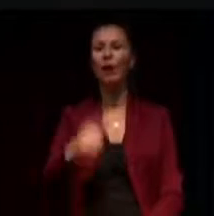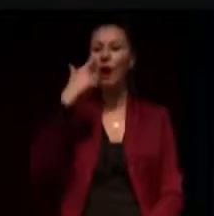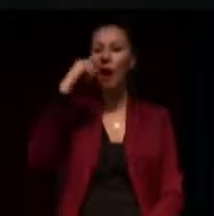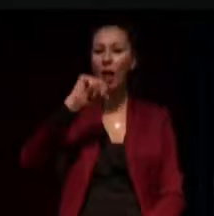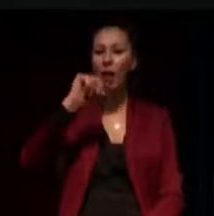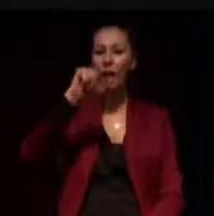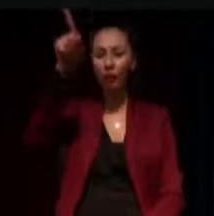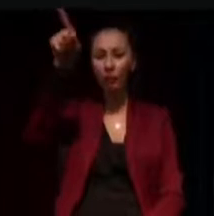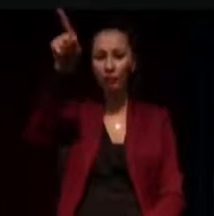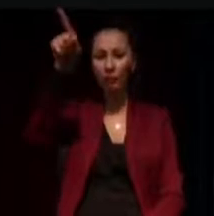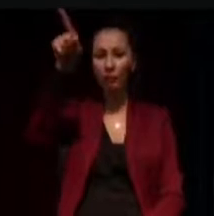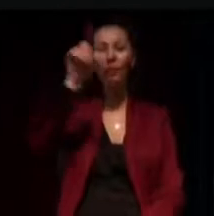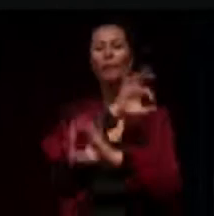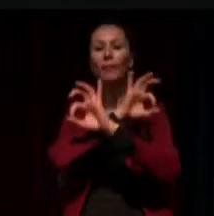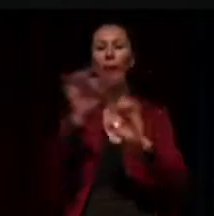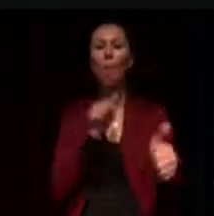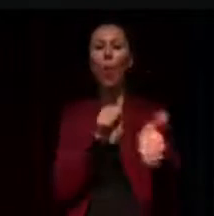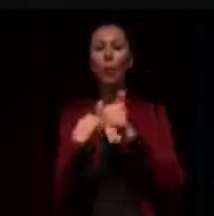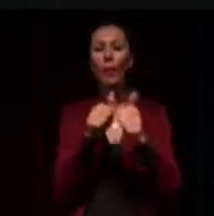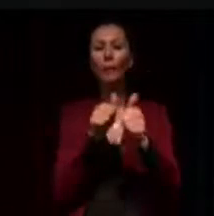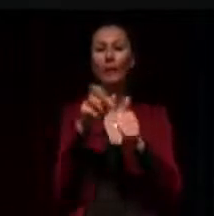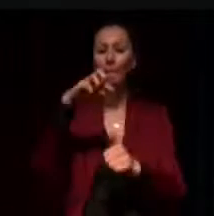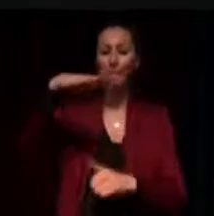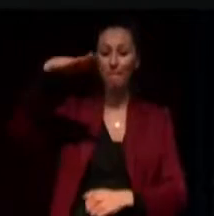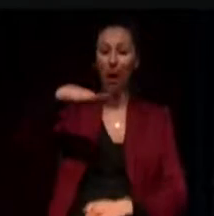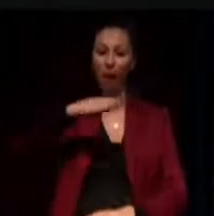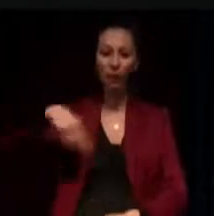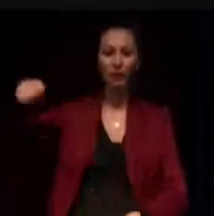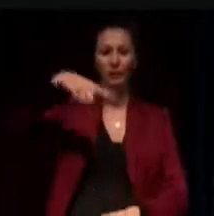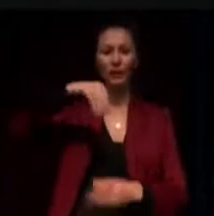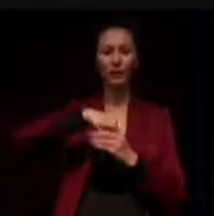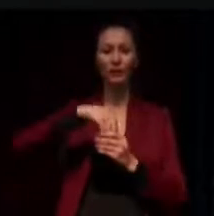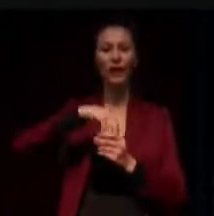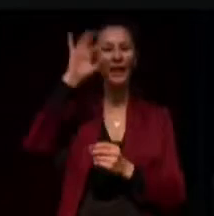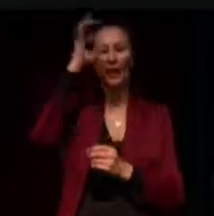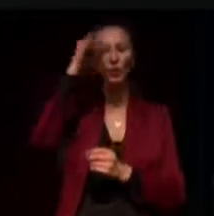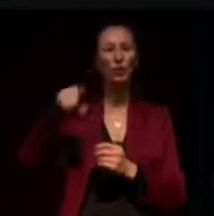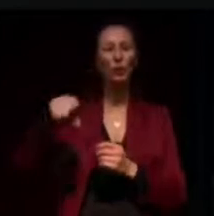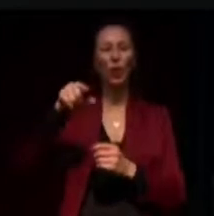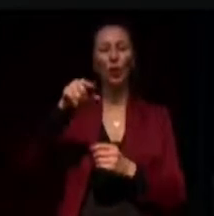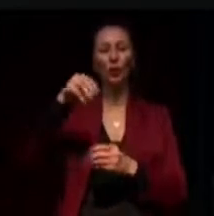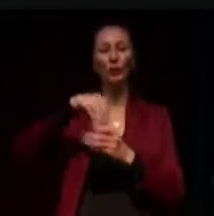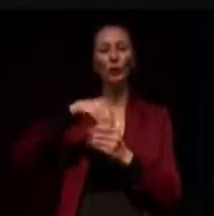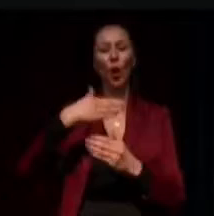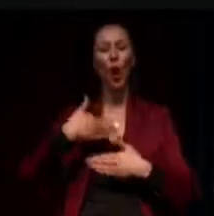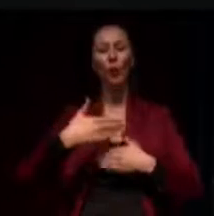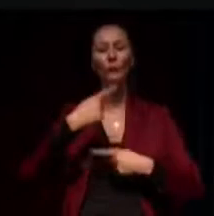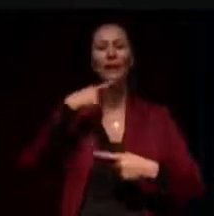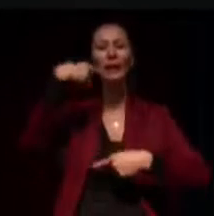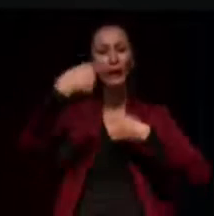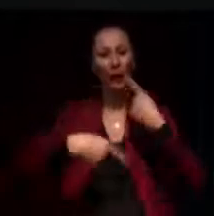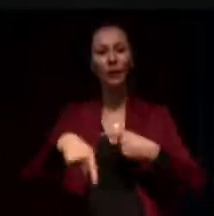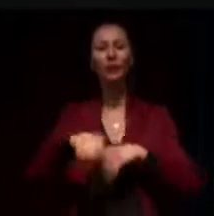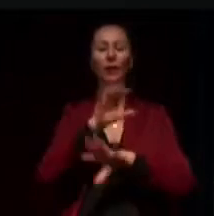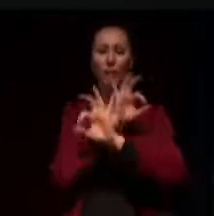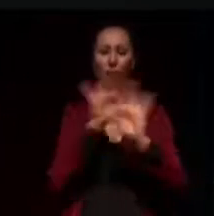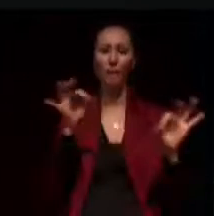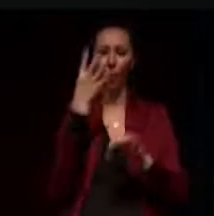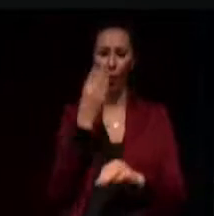Ali Ağa tam otomatik katlı otopark ve Yeşilyurt Kültür Merkezi otopark çalışmalarını önümüzdeki yıl tamamlıyoruz değerli